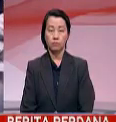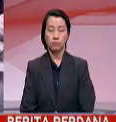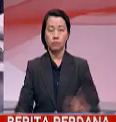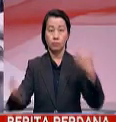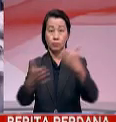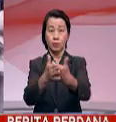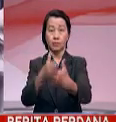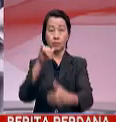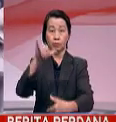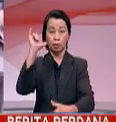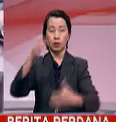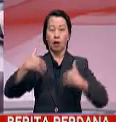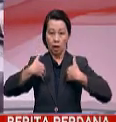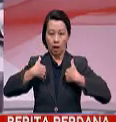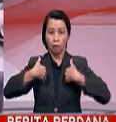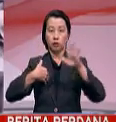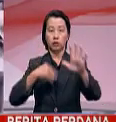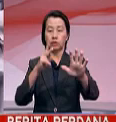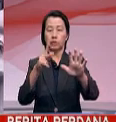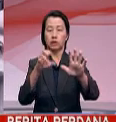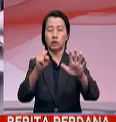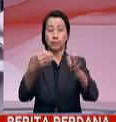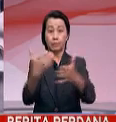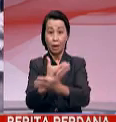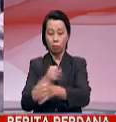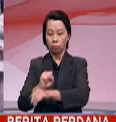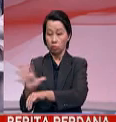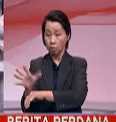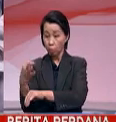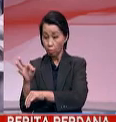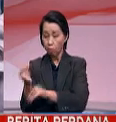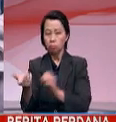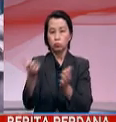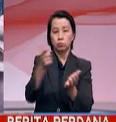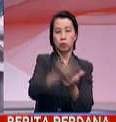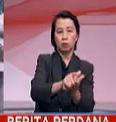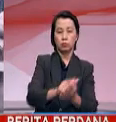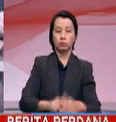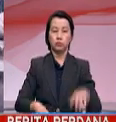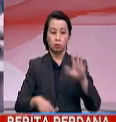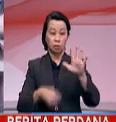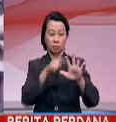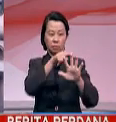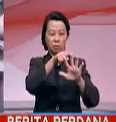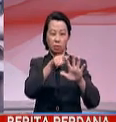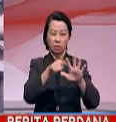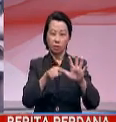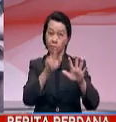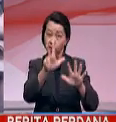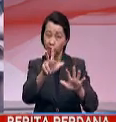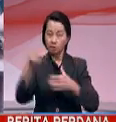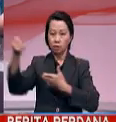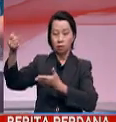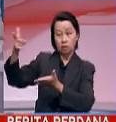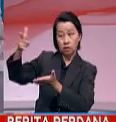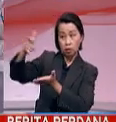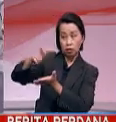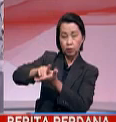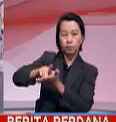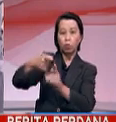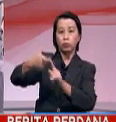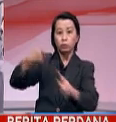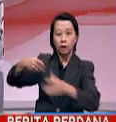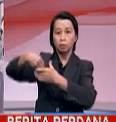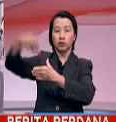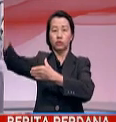Sehingga semalam, terdapat 5 kes baharu COVID-19 dilaporkan. 3 daripadanya adalah kes import hasil jangkitan